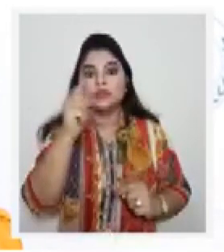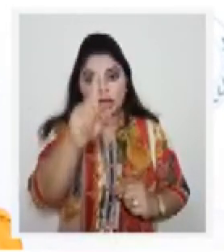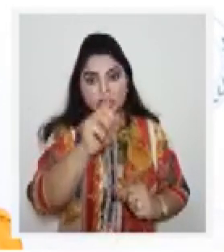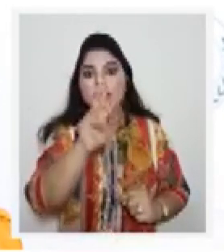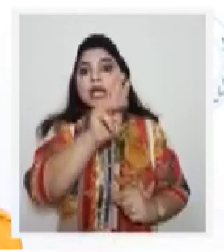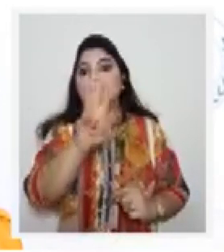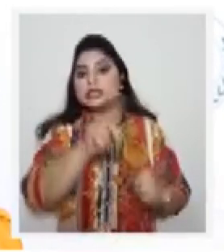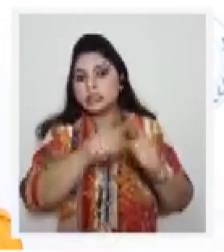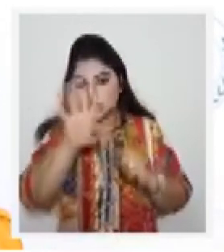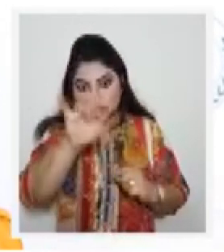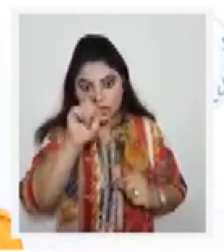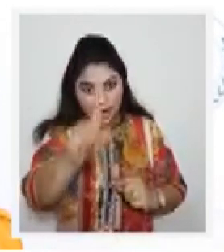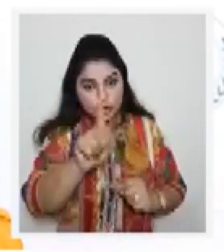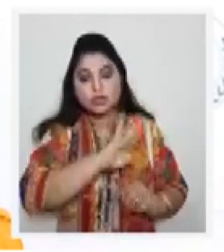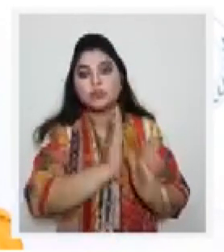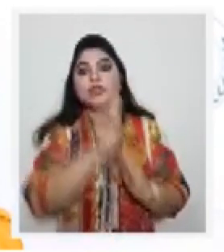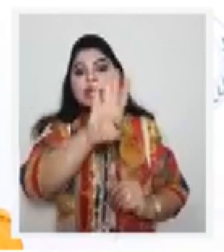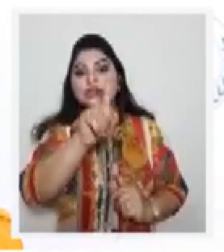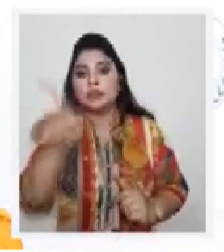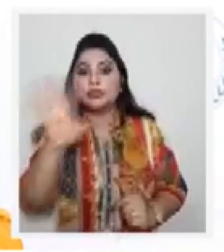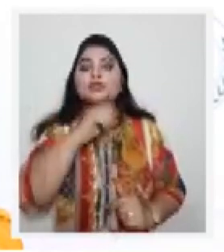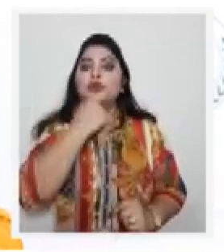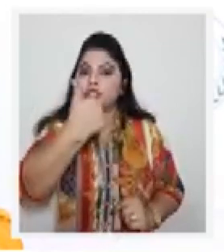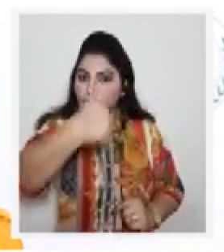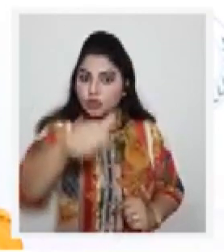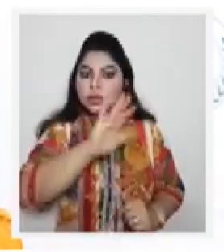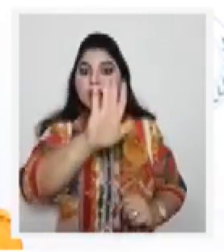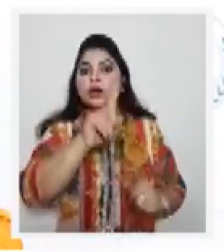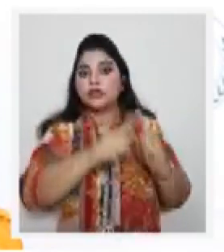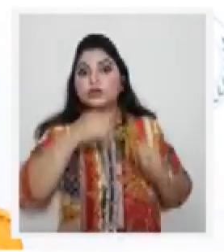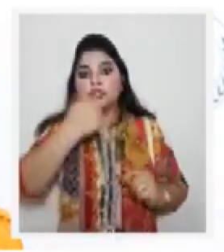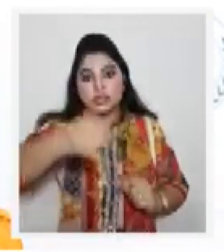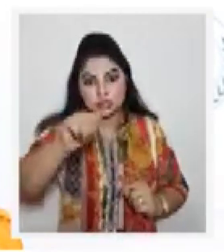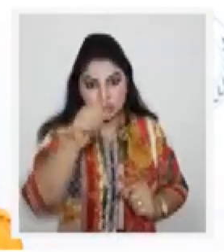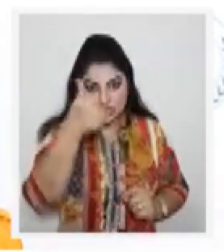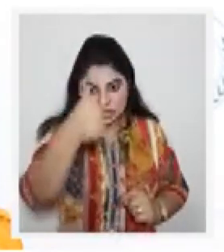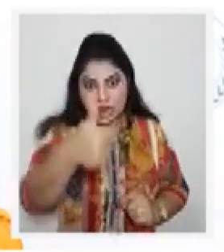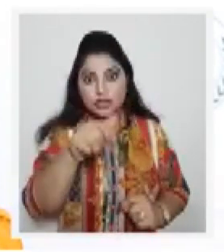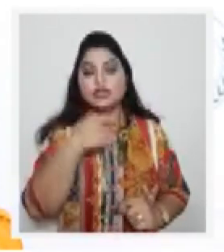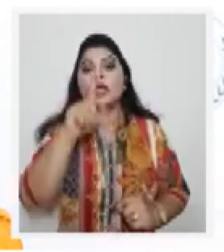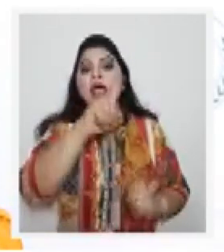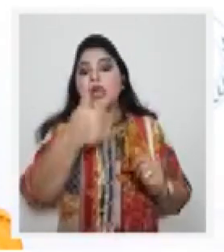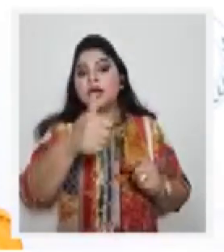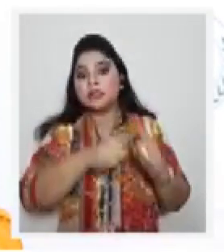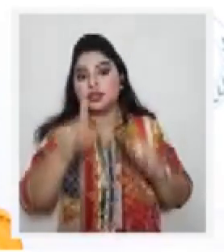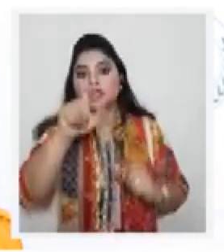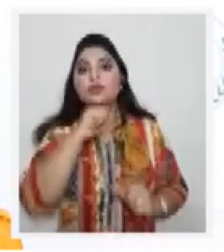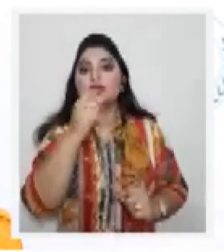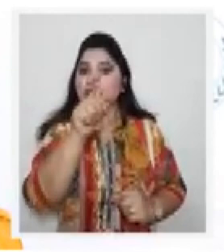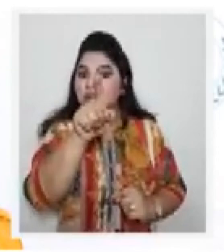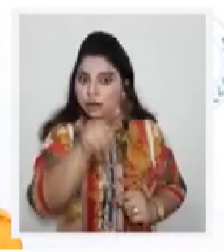নারী 2 জন। বয়স বিভাজনে 21 থেকে 30 বছরের 1 জন, 31 থেকে 40 1 জন, 41 থেকে 50